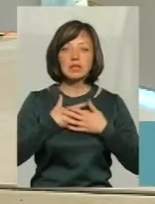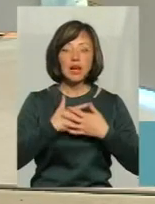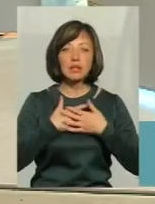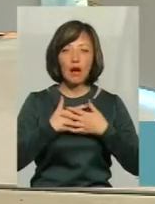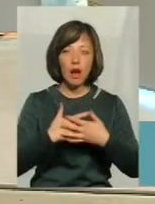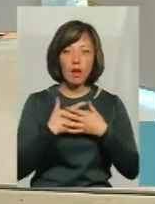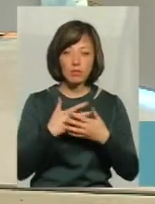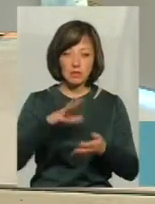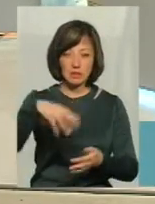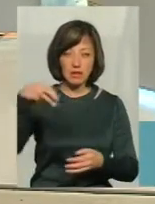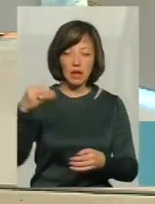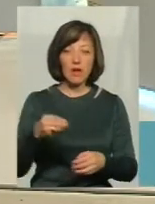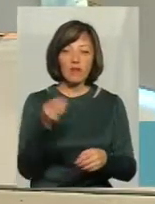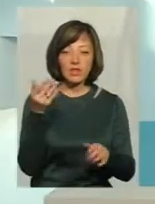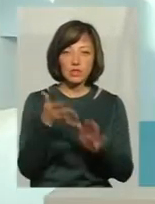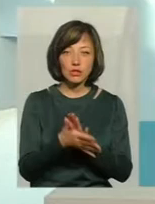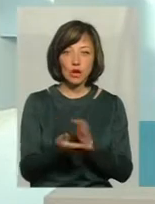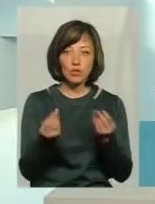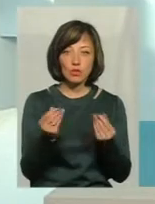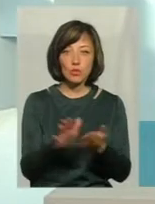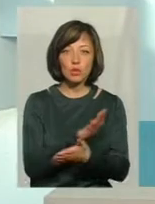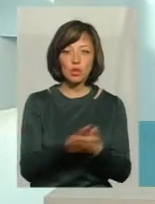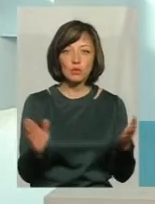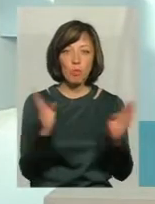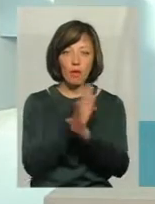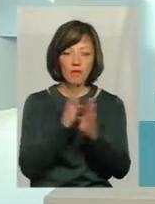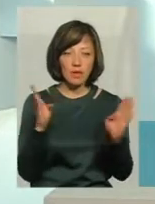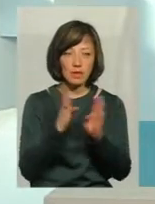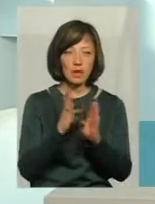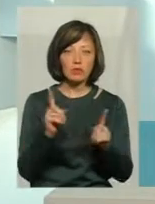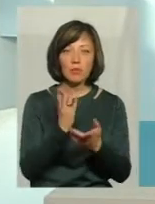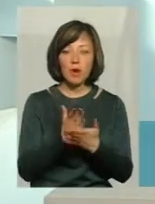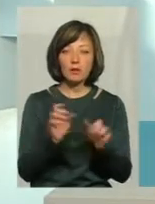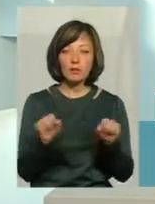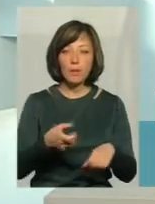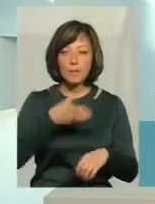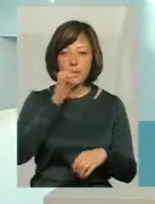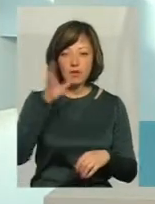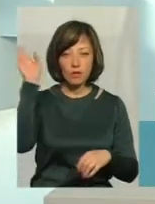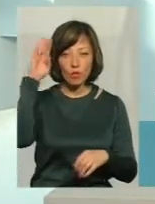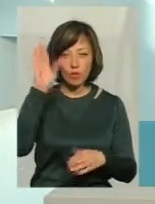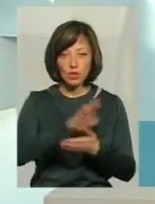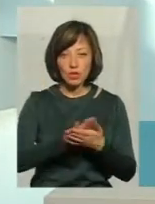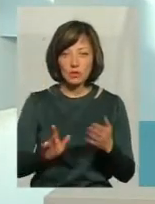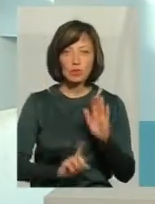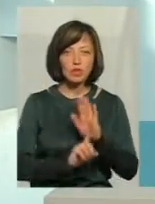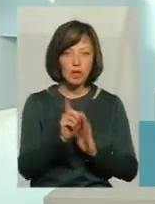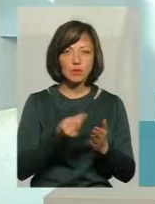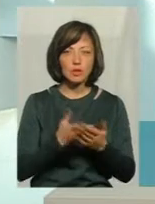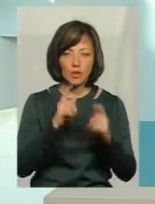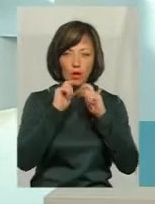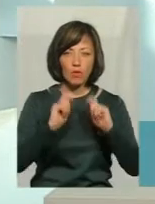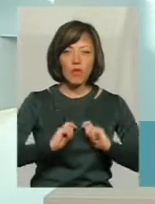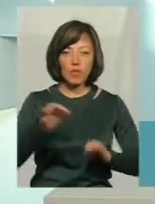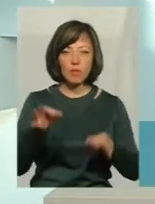потім ми витрачаємо гроші на те, щоб очистити повітря, щоб мати можливість пити чисту воду, і ми починаємо цінувати те, що нам дарувала